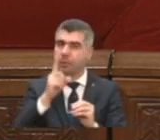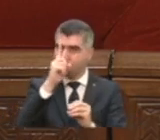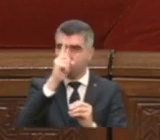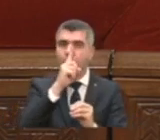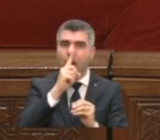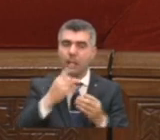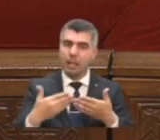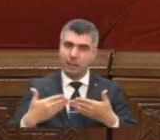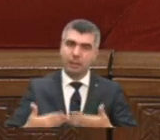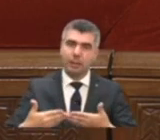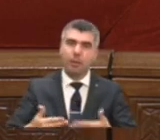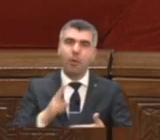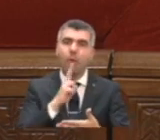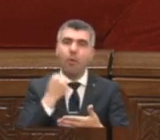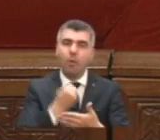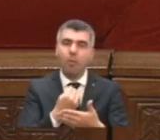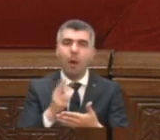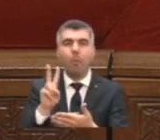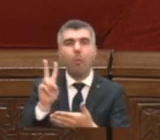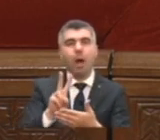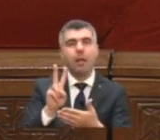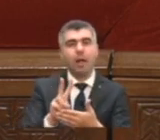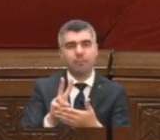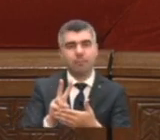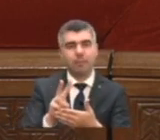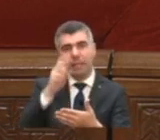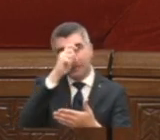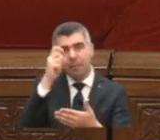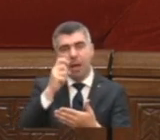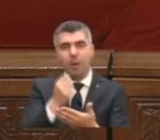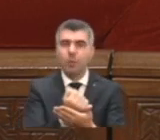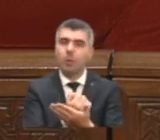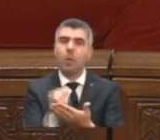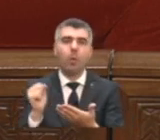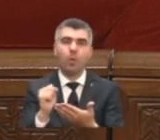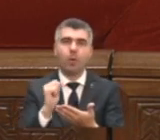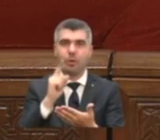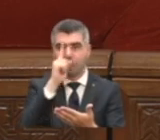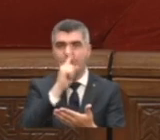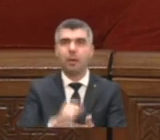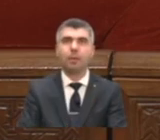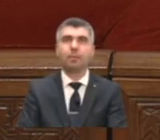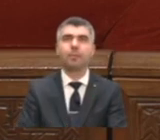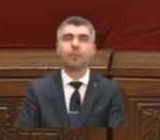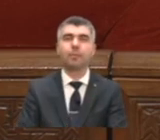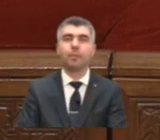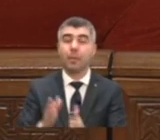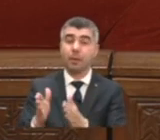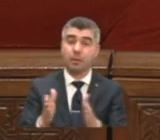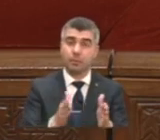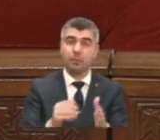في هذه الولايه الحكوميه هذا المشكل ديال مخيمات الوحده ما يبقاش في التراب ديالنا. فيما يخص